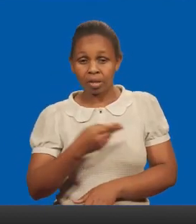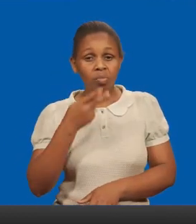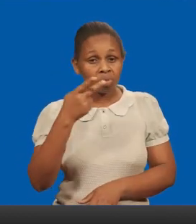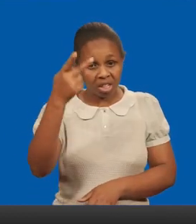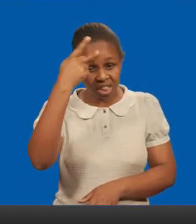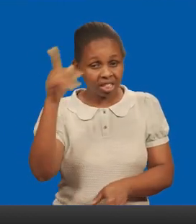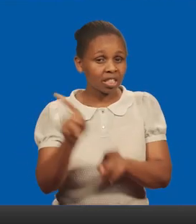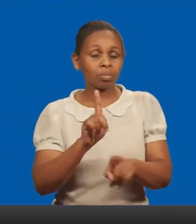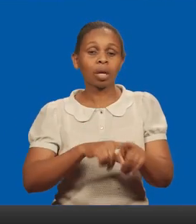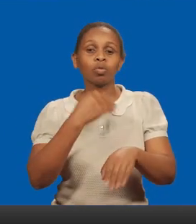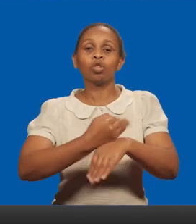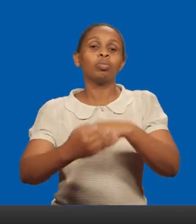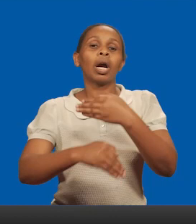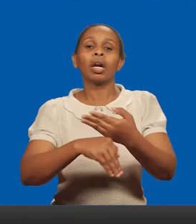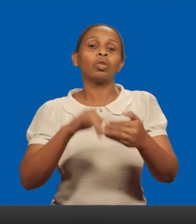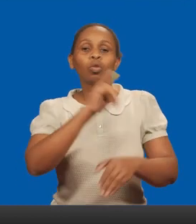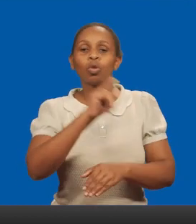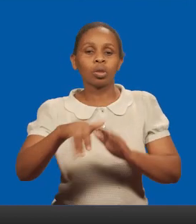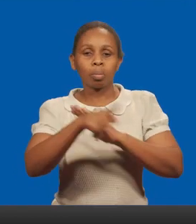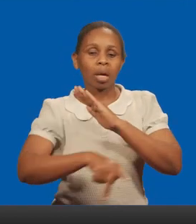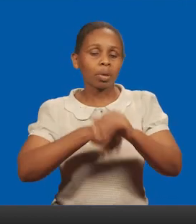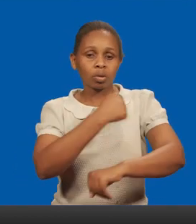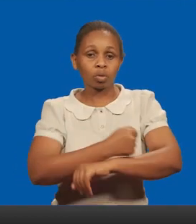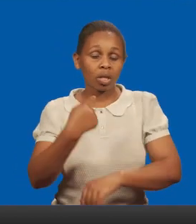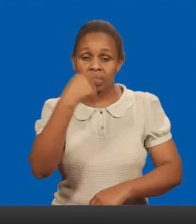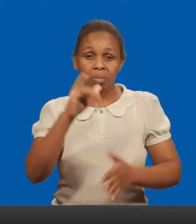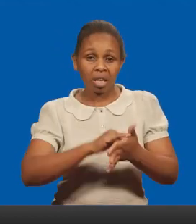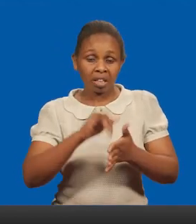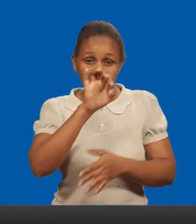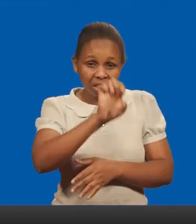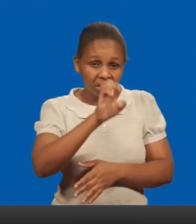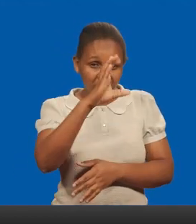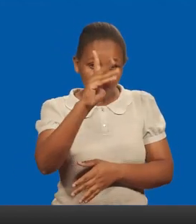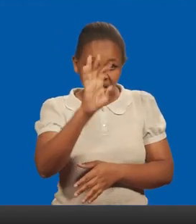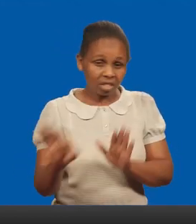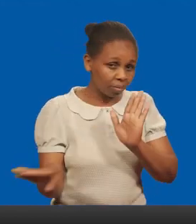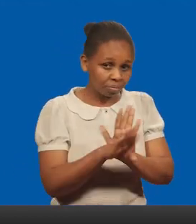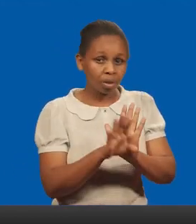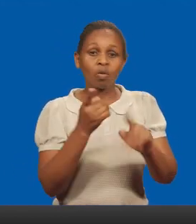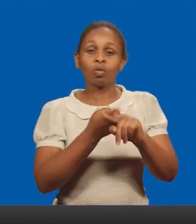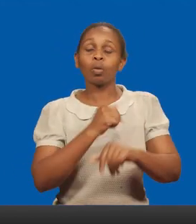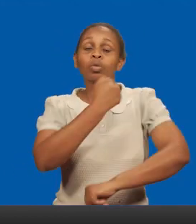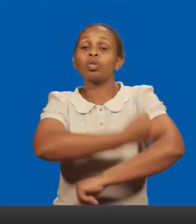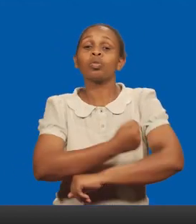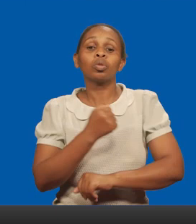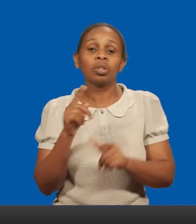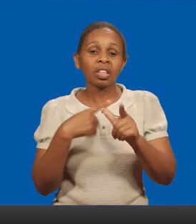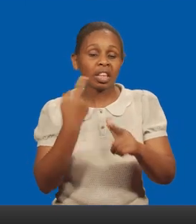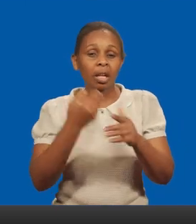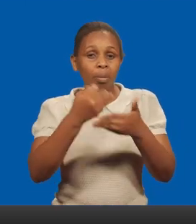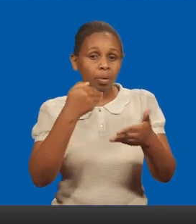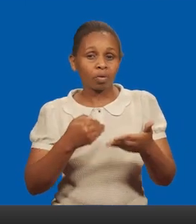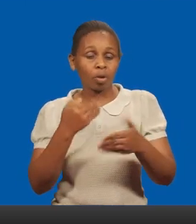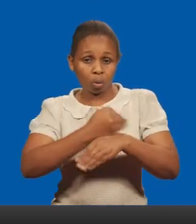kwamba sisi wazazi bado ndio tulikuwa tumejenga those private schools. Kusikia mambo ya kwamba our ECDs wanafukuzwa kwa